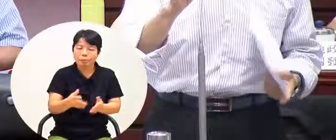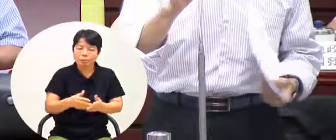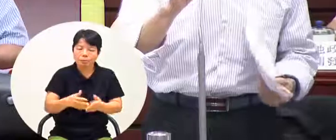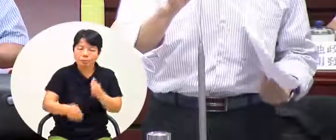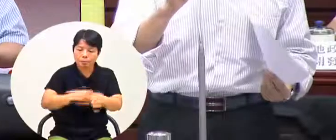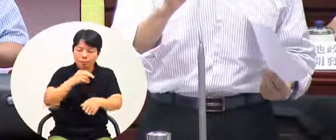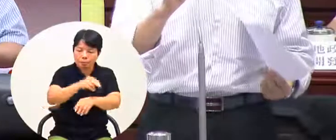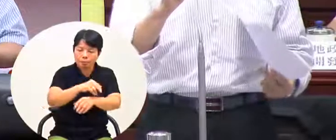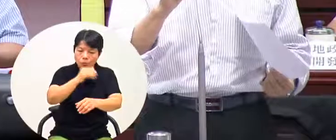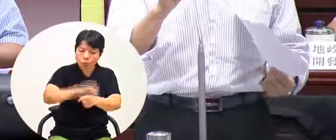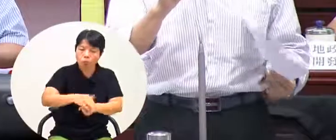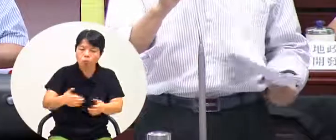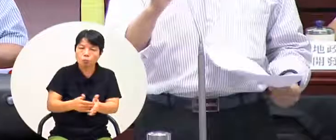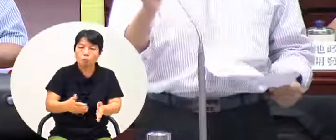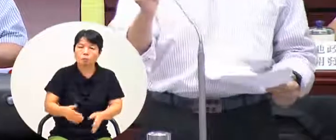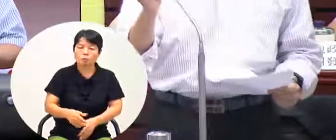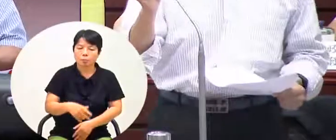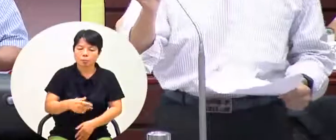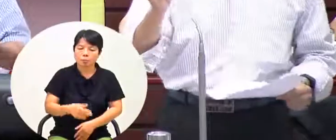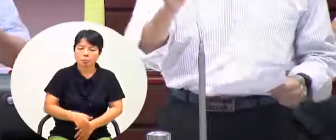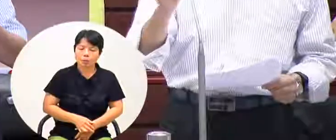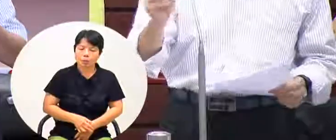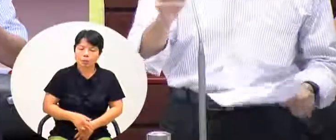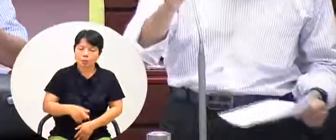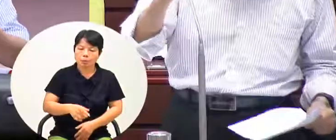进行这个动工的一个程序。